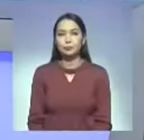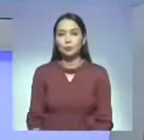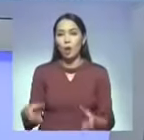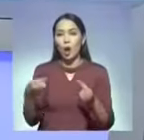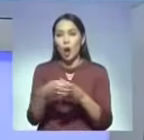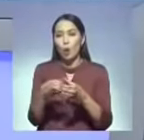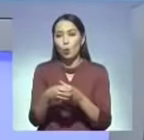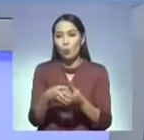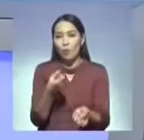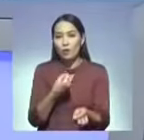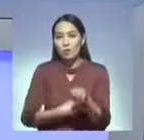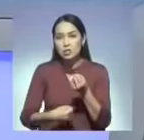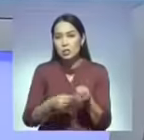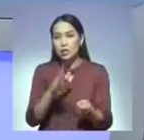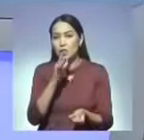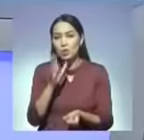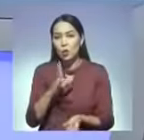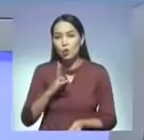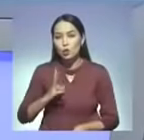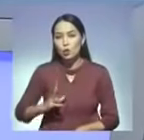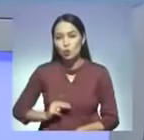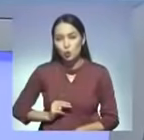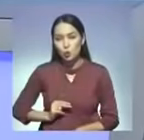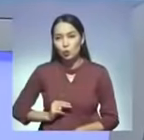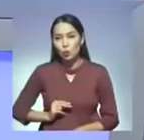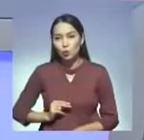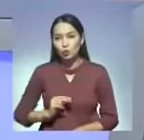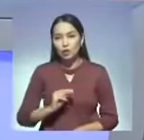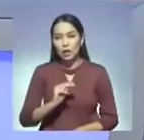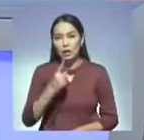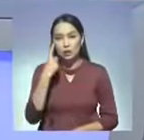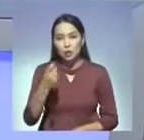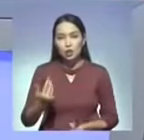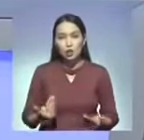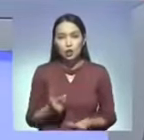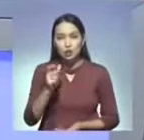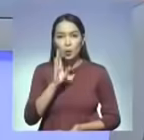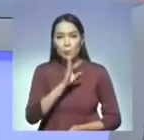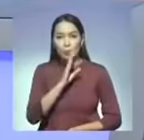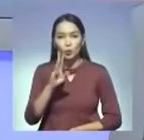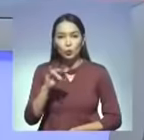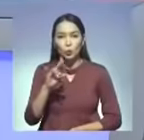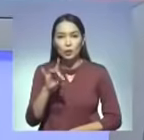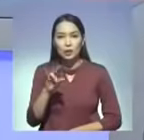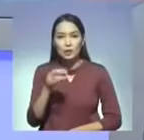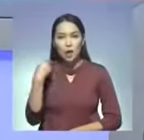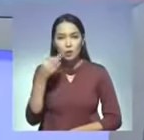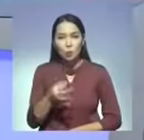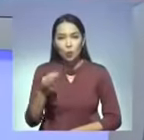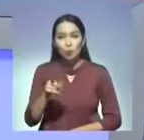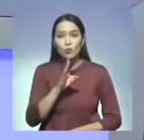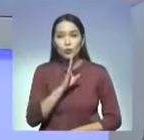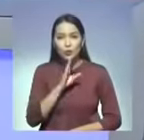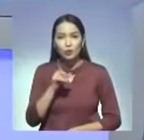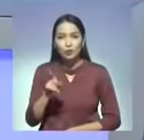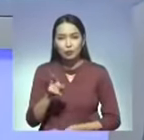О групповом изнасиловании несовершеннолетней дочери заявила жительница Туркестанской области. Она утверждает, девушку-подростка обесчестили сразу